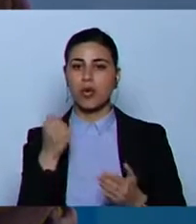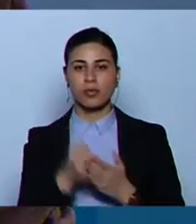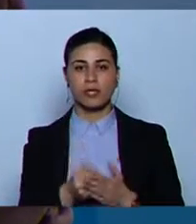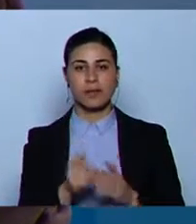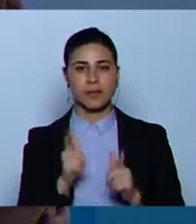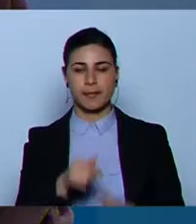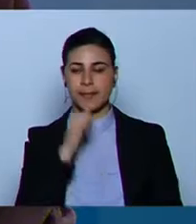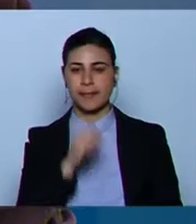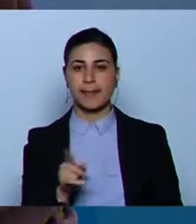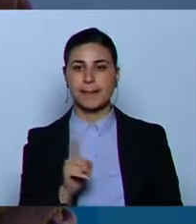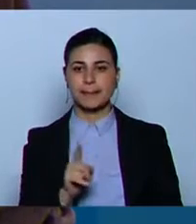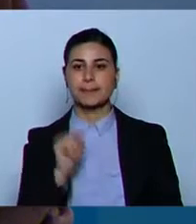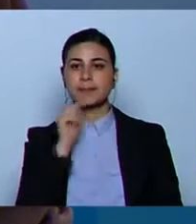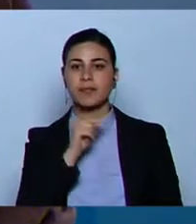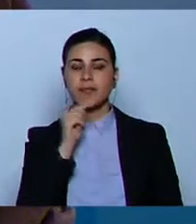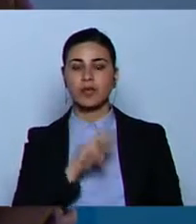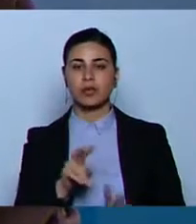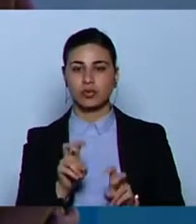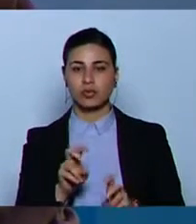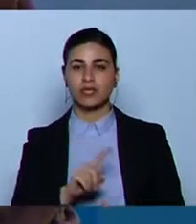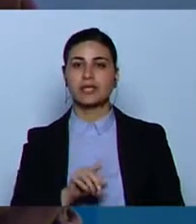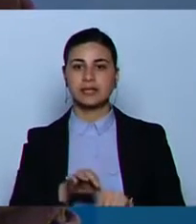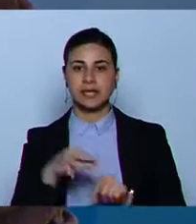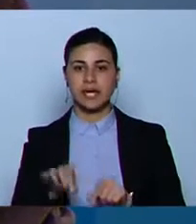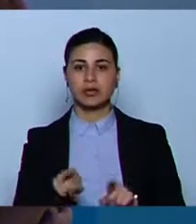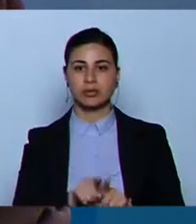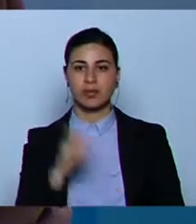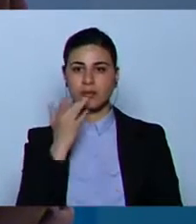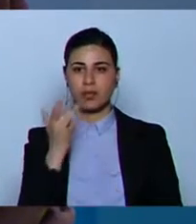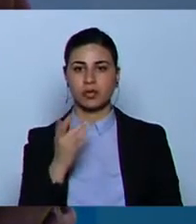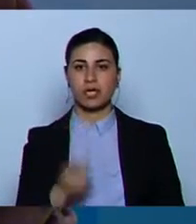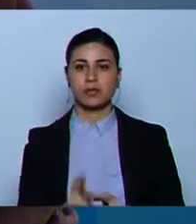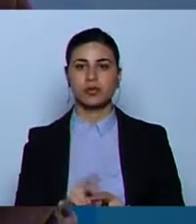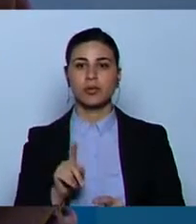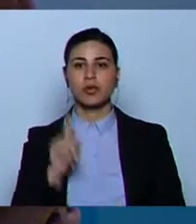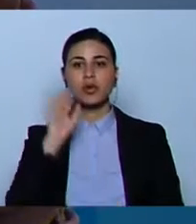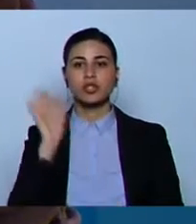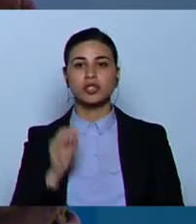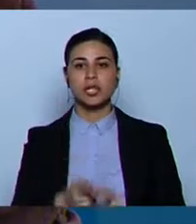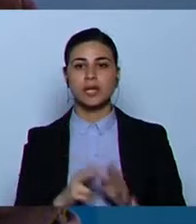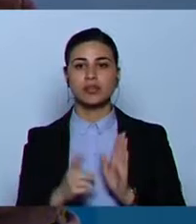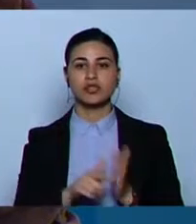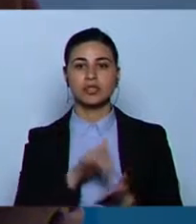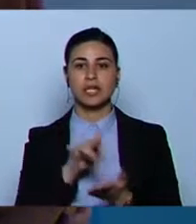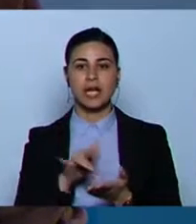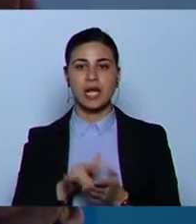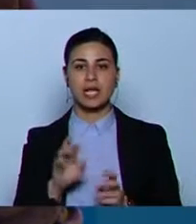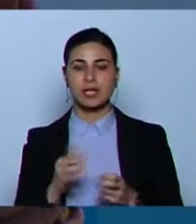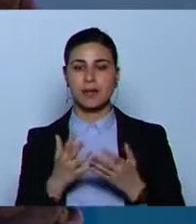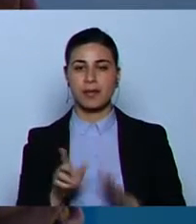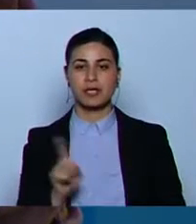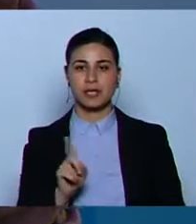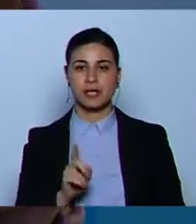დავეთანხმები ბატონ მიშას იმაზე, რომ ეკონომიკაზე ძალადობს, ასე ვთქვათ, პოლიტიკა, იმიტომ რომ ხშირ შემთხვევაში ამ 7 ქალაქის გამოყოფა და არა მეტი